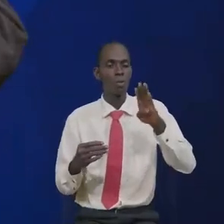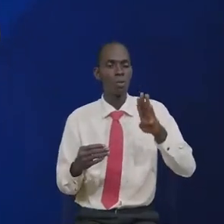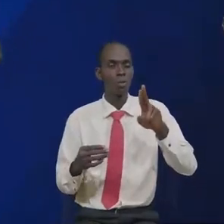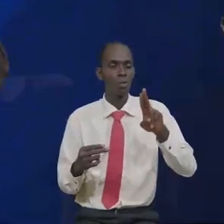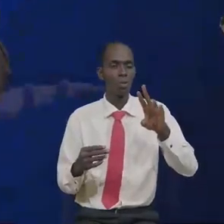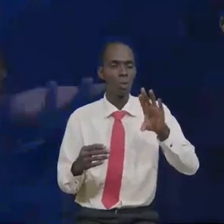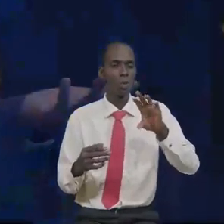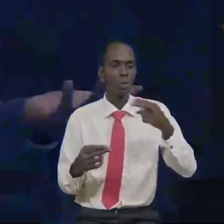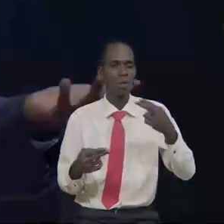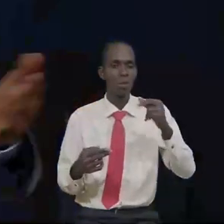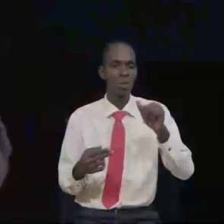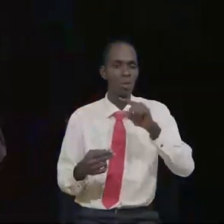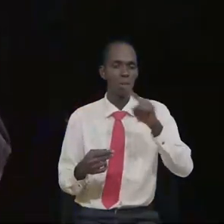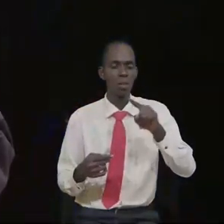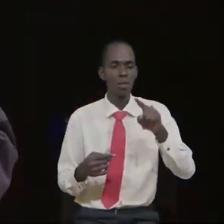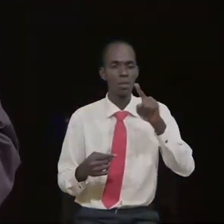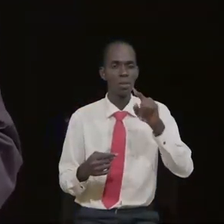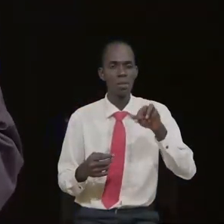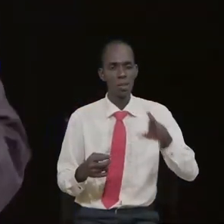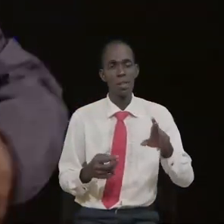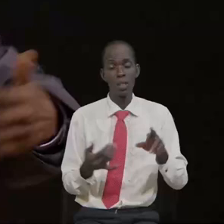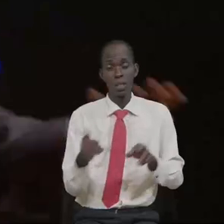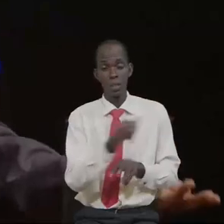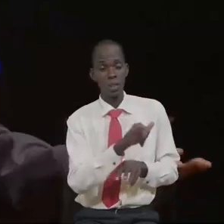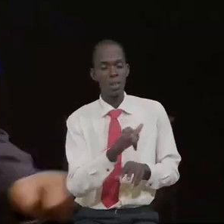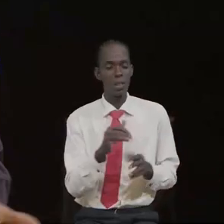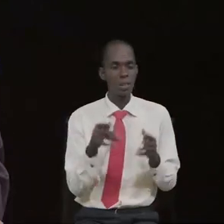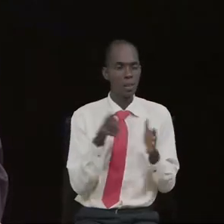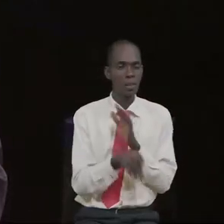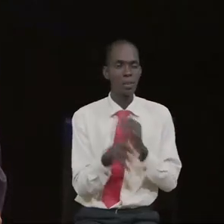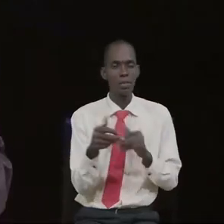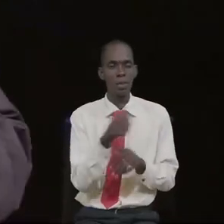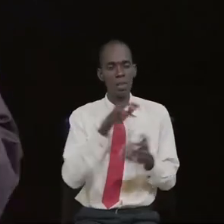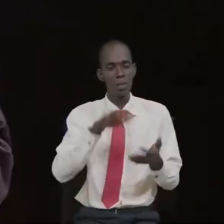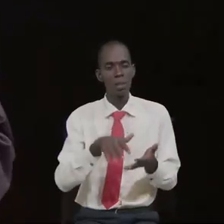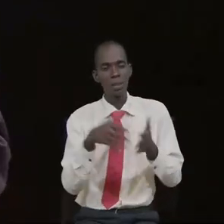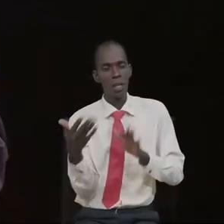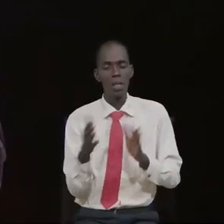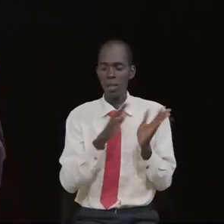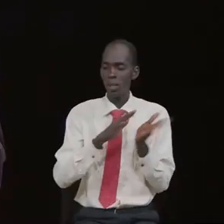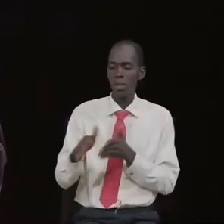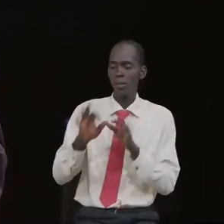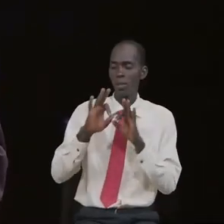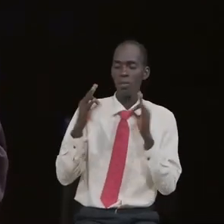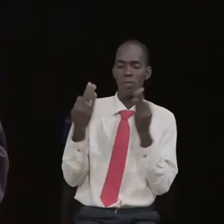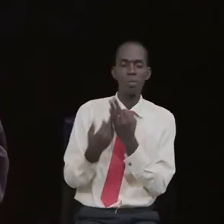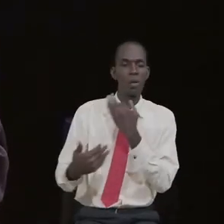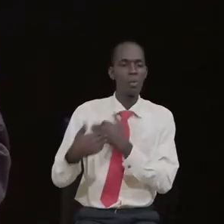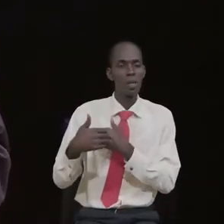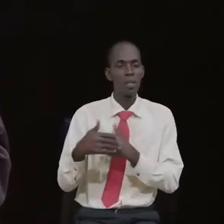Ils étaient morts en abandonnant leur famille. Ils étaient morts en allant